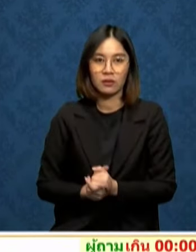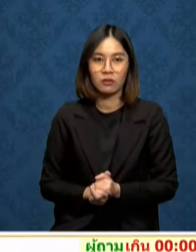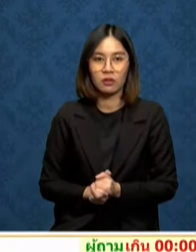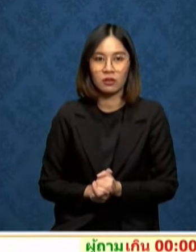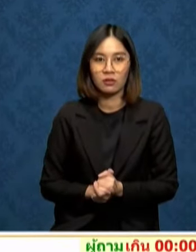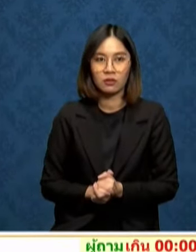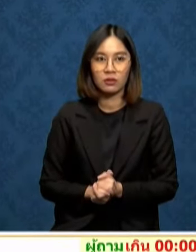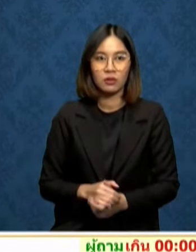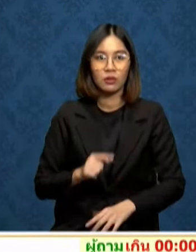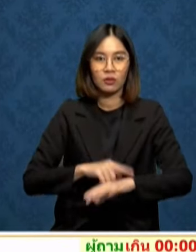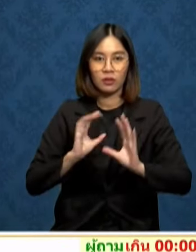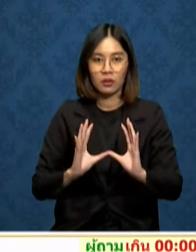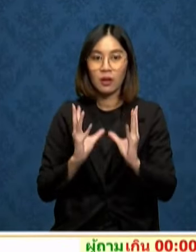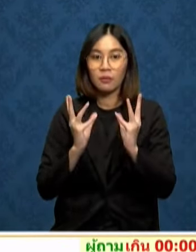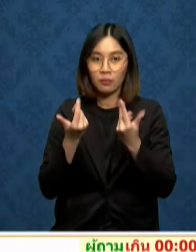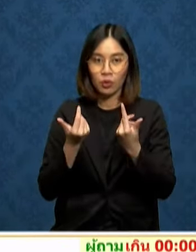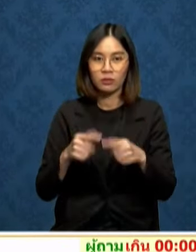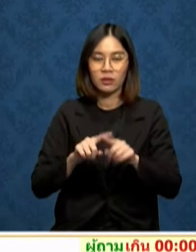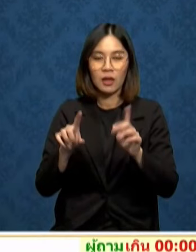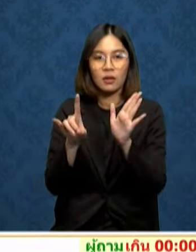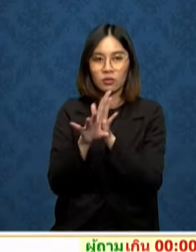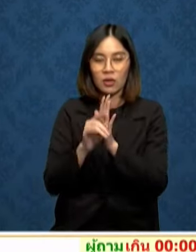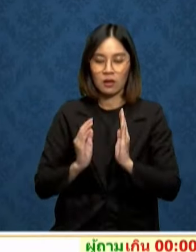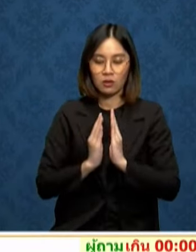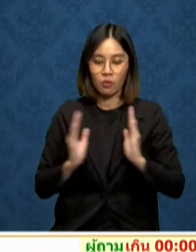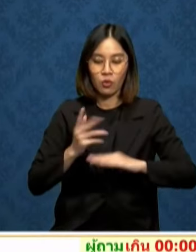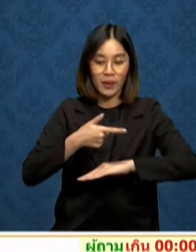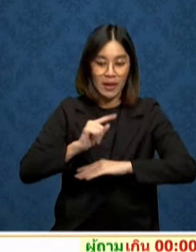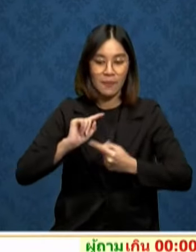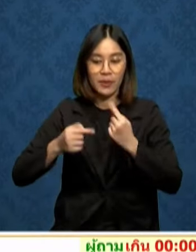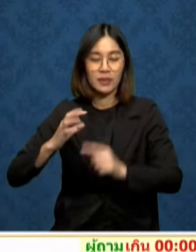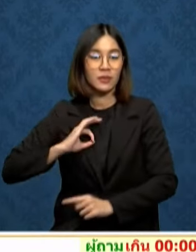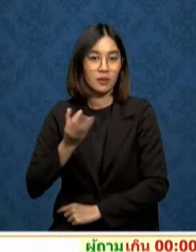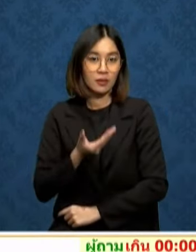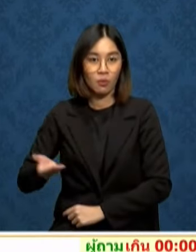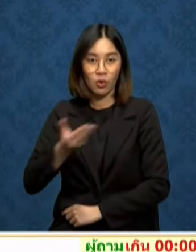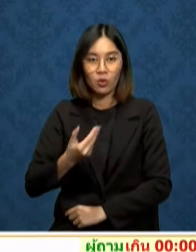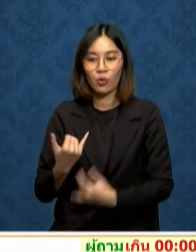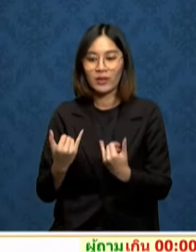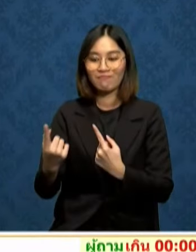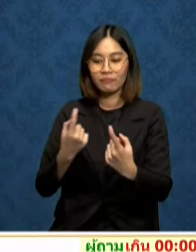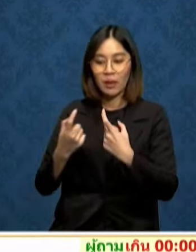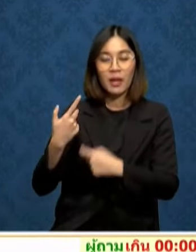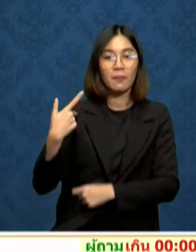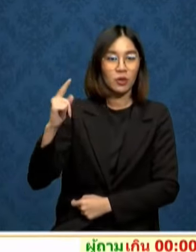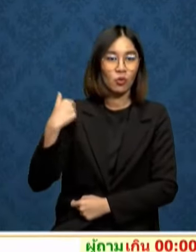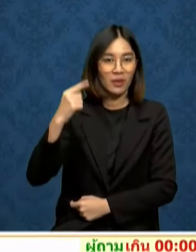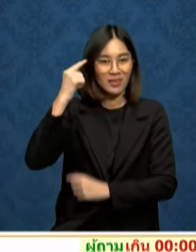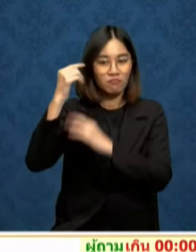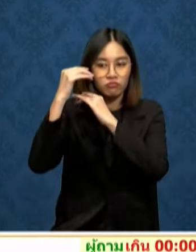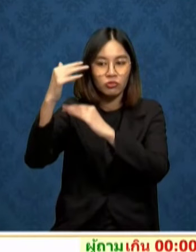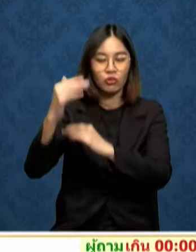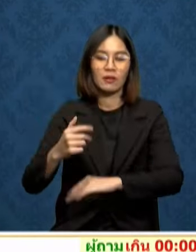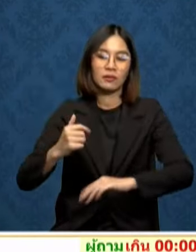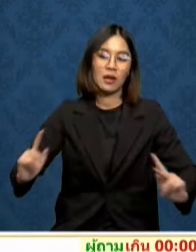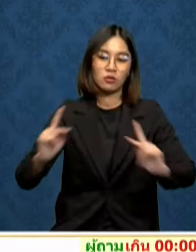ผมก็เวลาหมดแล้วครับท่านประธานครับแต่ว่าสุดท้ายแล้วผมขอบพระคุณท่านประธานขอบพระคุณเพื่อนสมาชิกครับที่วันนี้เนี่ยถามประโยชน์แล้วผมหวังเป็นอย่างยิ่งว่ากระทรวงเกษตรและสหกรณ์จะ